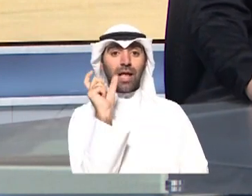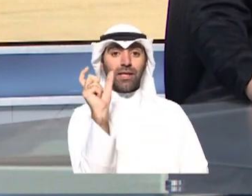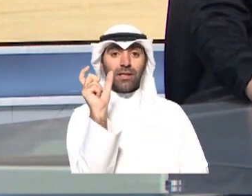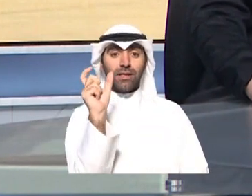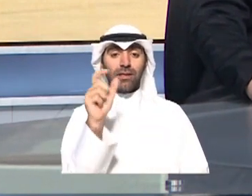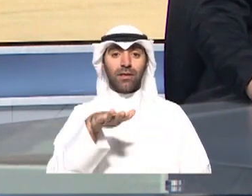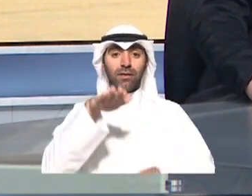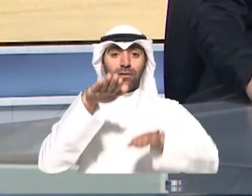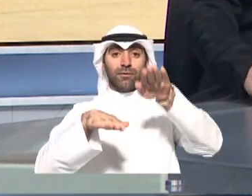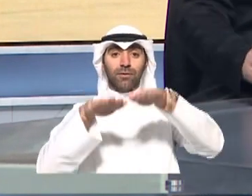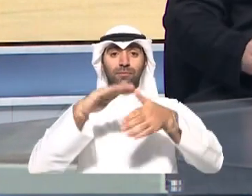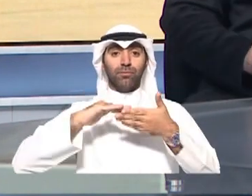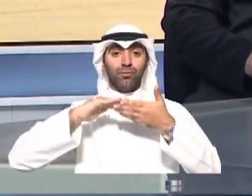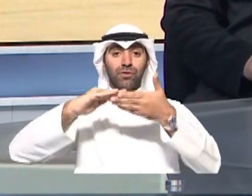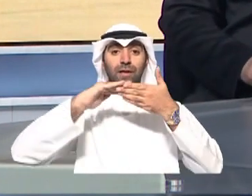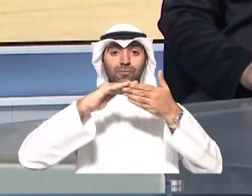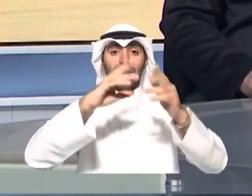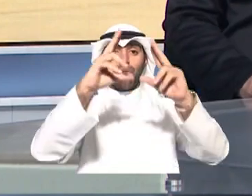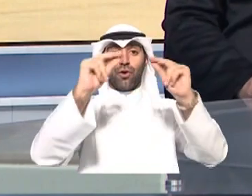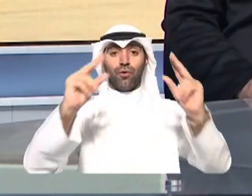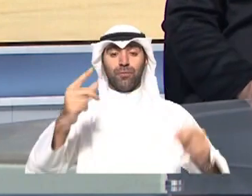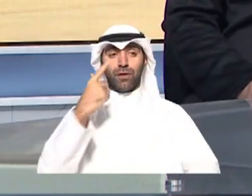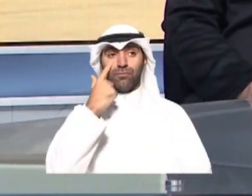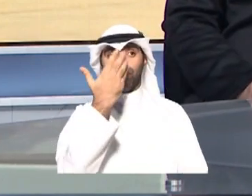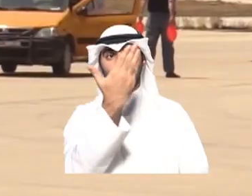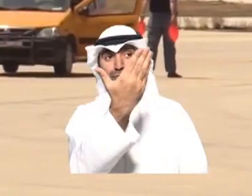الأحمر الكويتي، نتابع وإياكم.